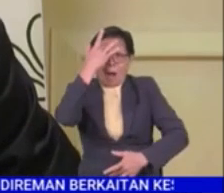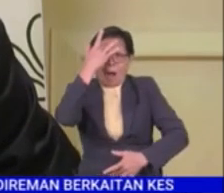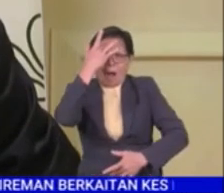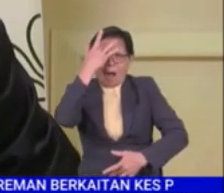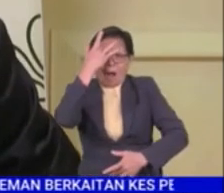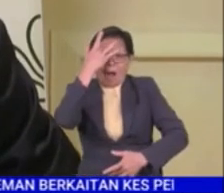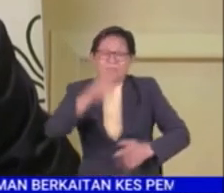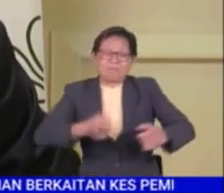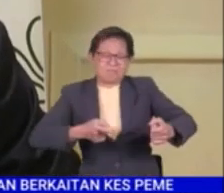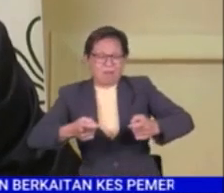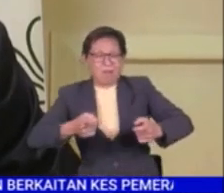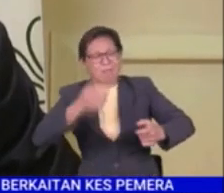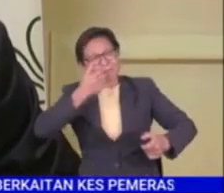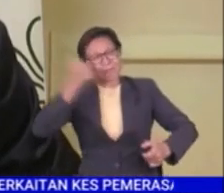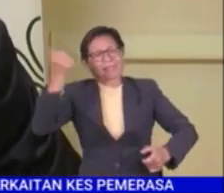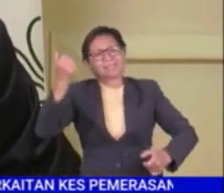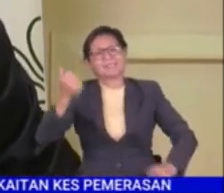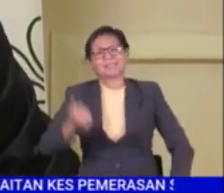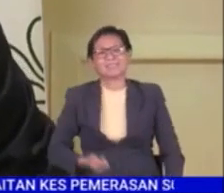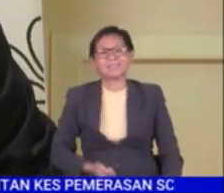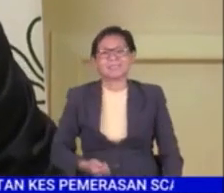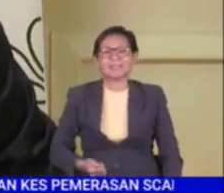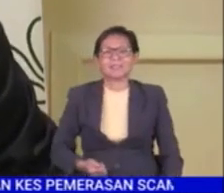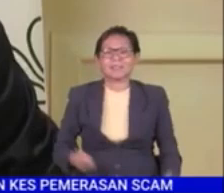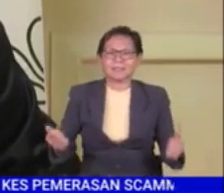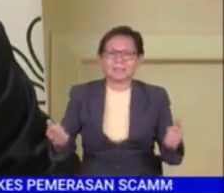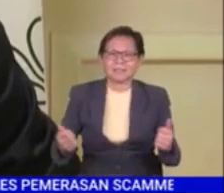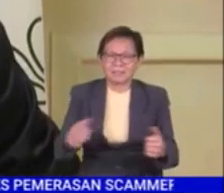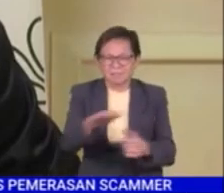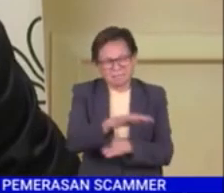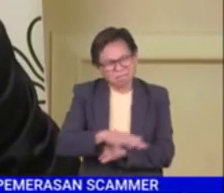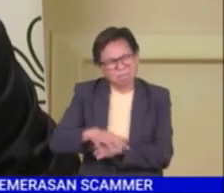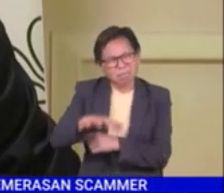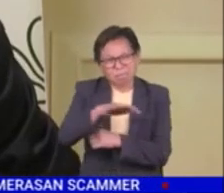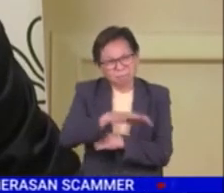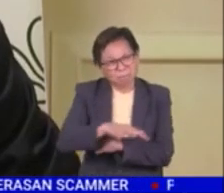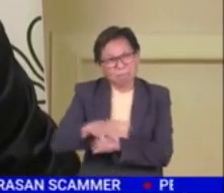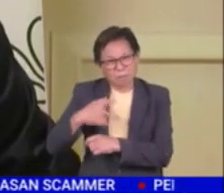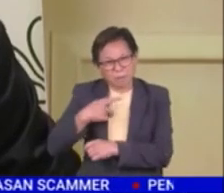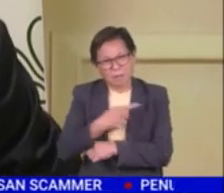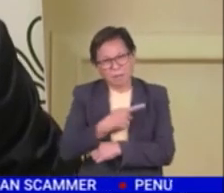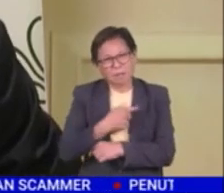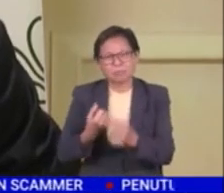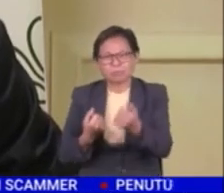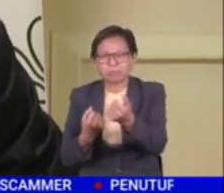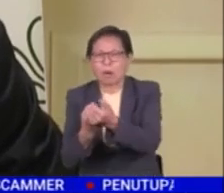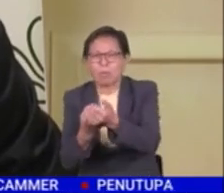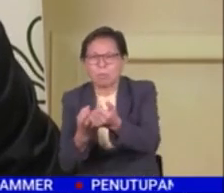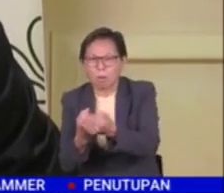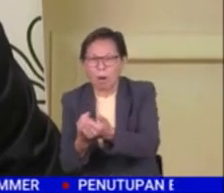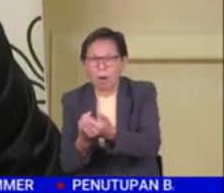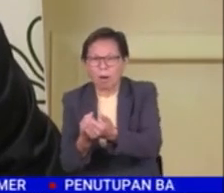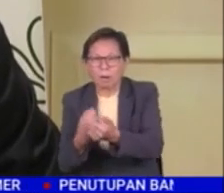ini dapat dikawal dengan lebih baik. Jadi dengan ini, sekurang-kurangnya kita menyumbang